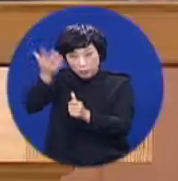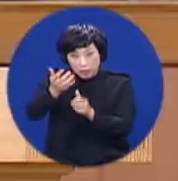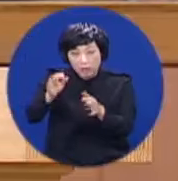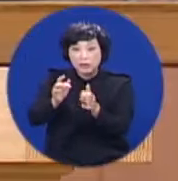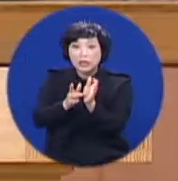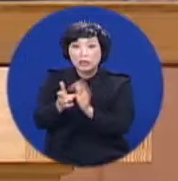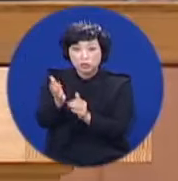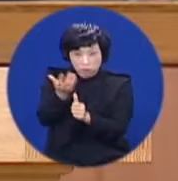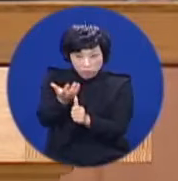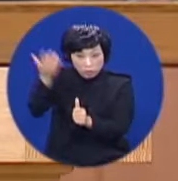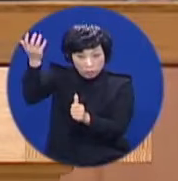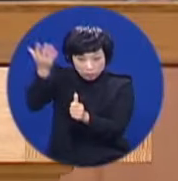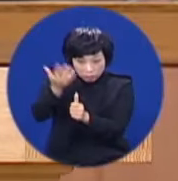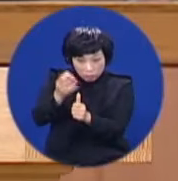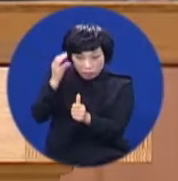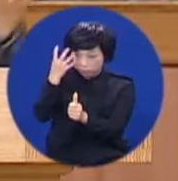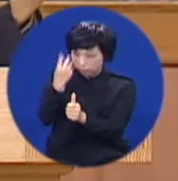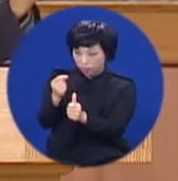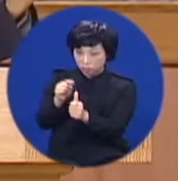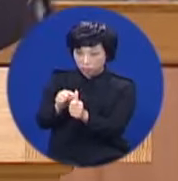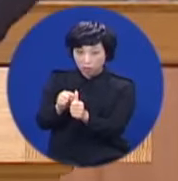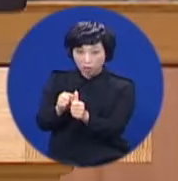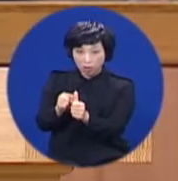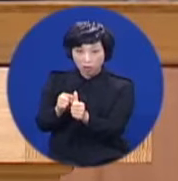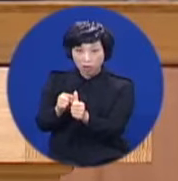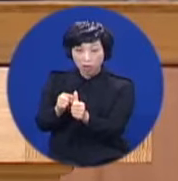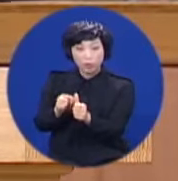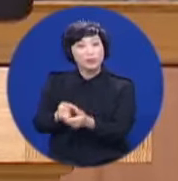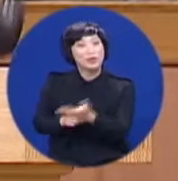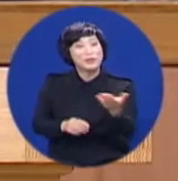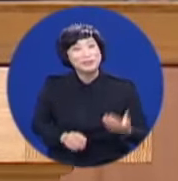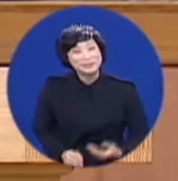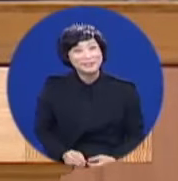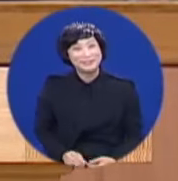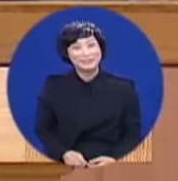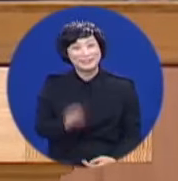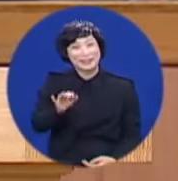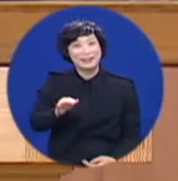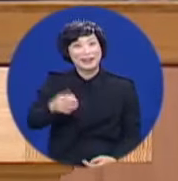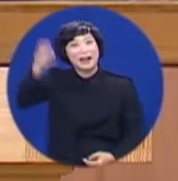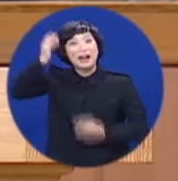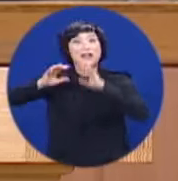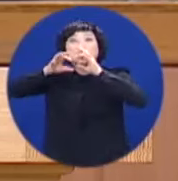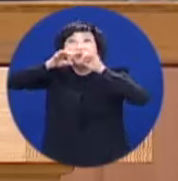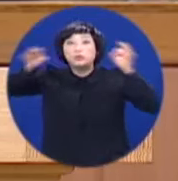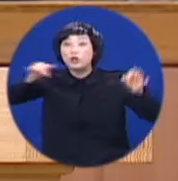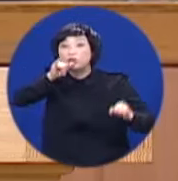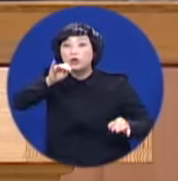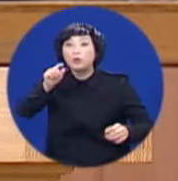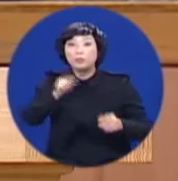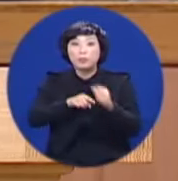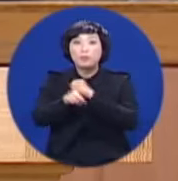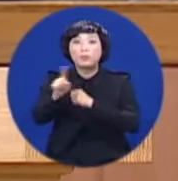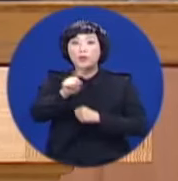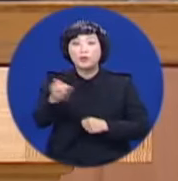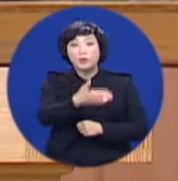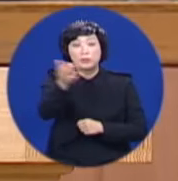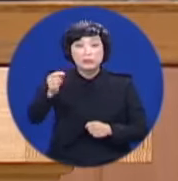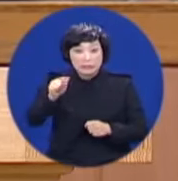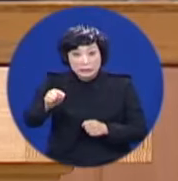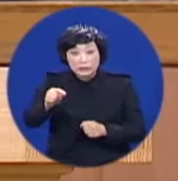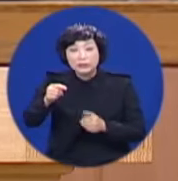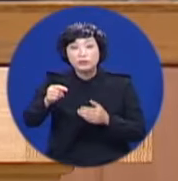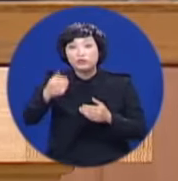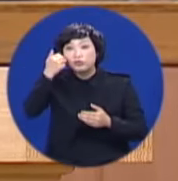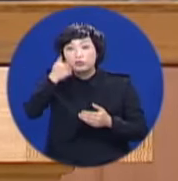위에 임하심을 보시고 하늘에서 소리가 나 이는 내 사랑하는 아들이요